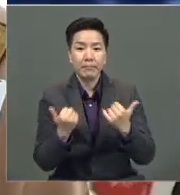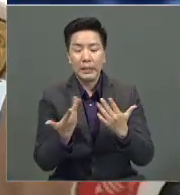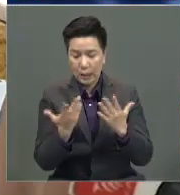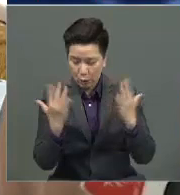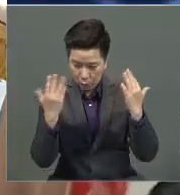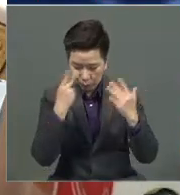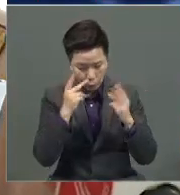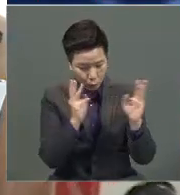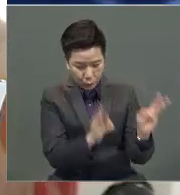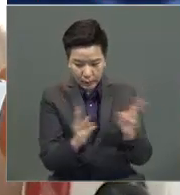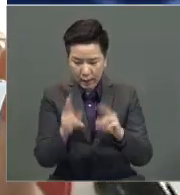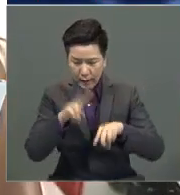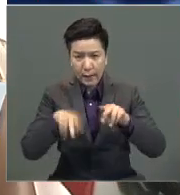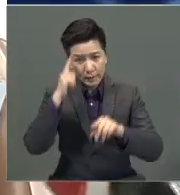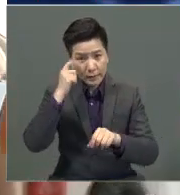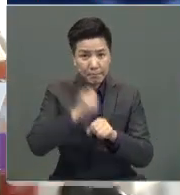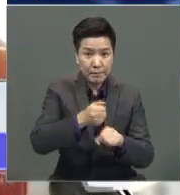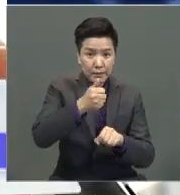ก็เดี๋ยวต้องหาทางดูก่อนนะมันทำได้ไม่ได้ อา